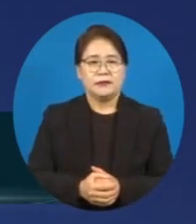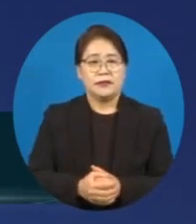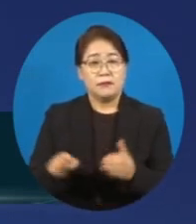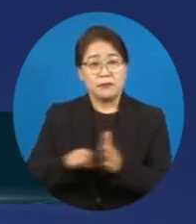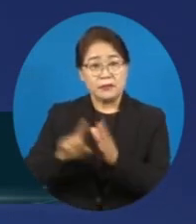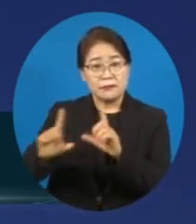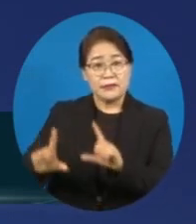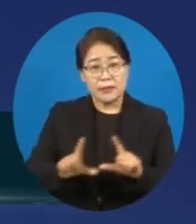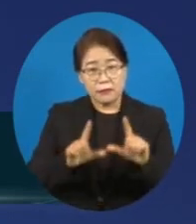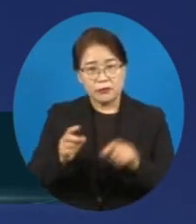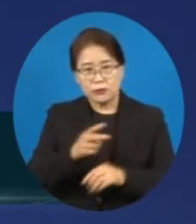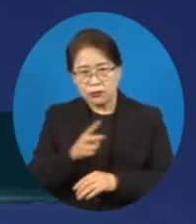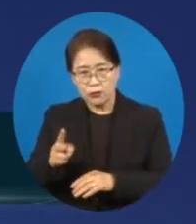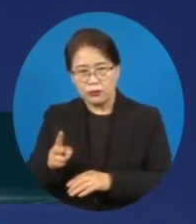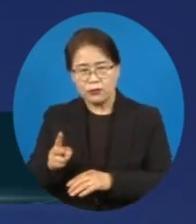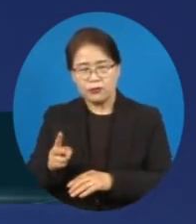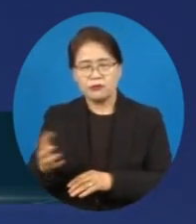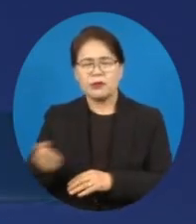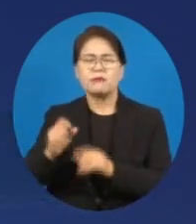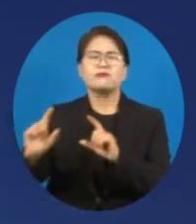신앙생활은 여러분 누림입니다